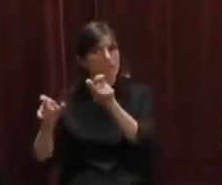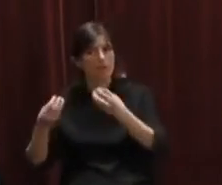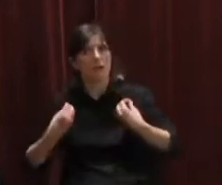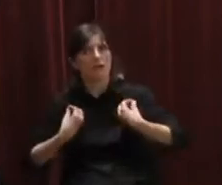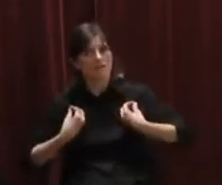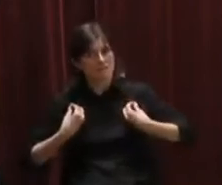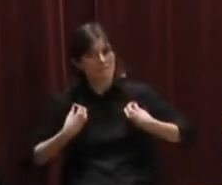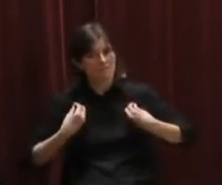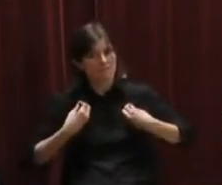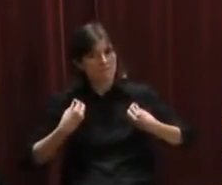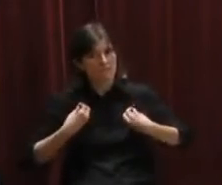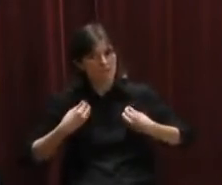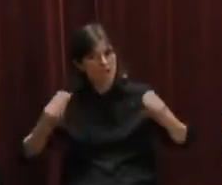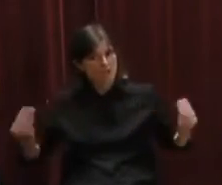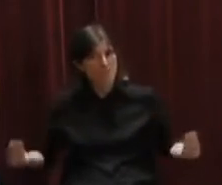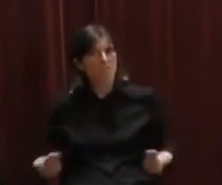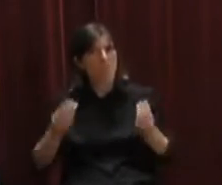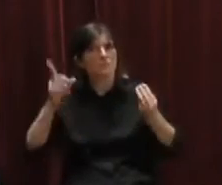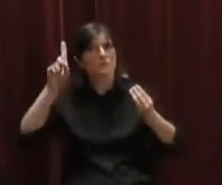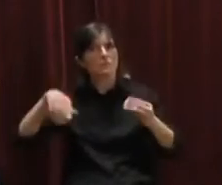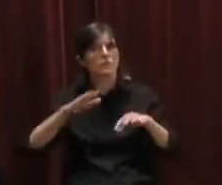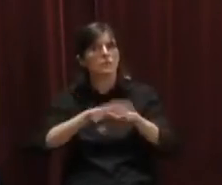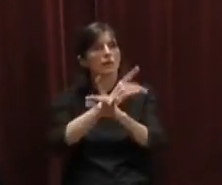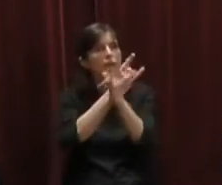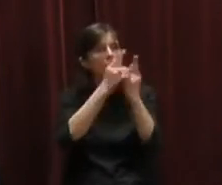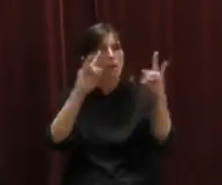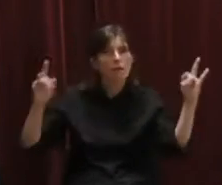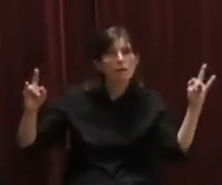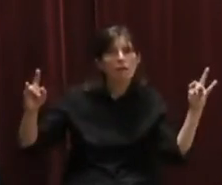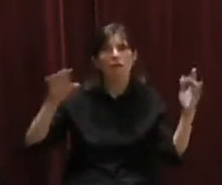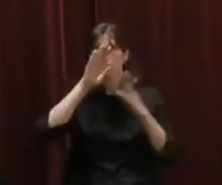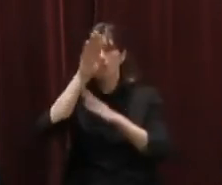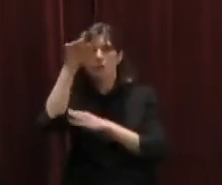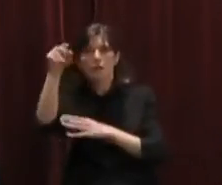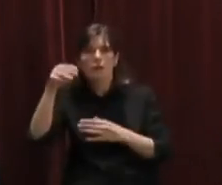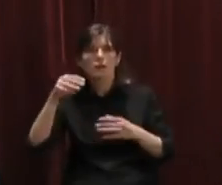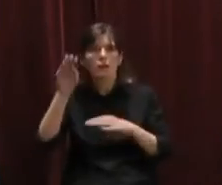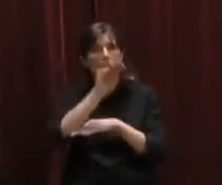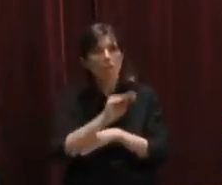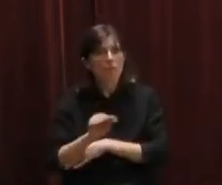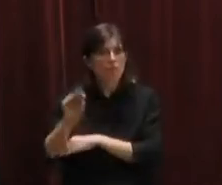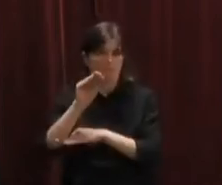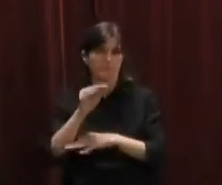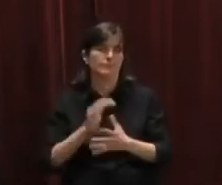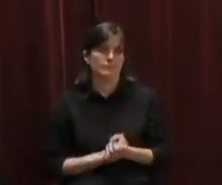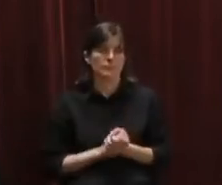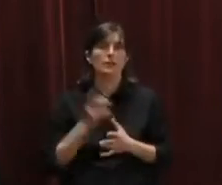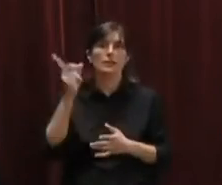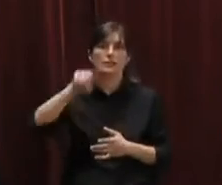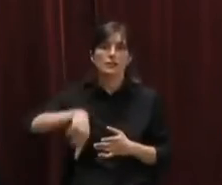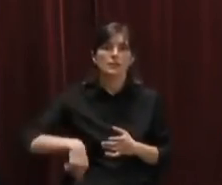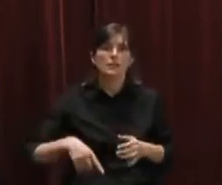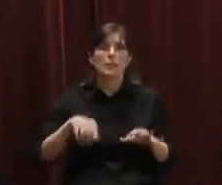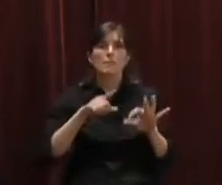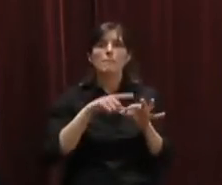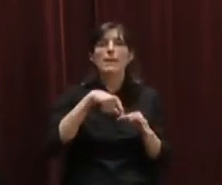protecció del nostre medi ambient. Hem posat preu a les places turístiques, han llevat qualsevol excepció,